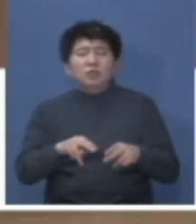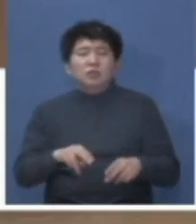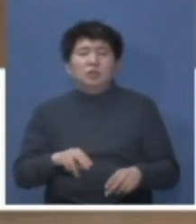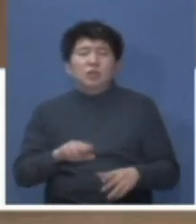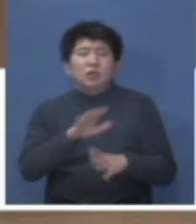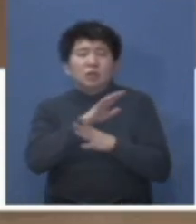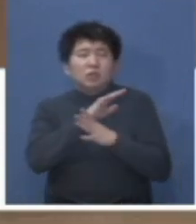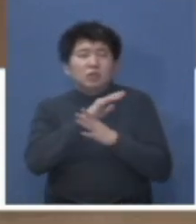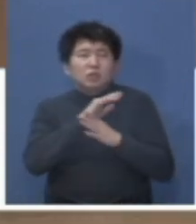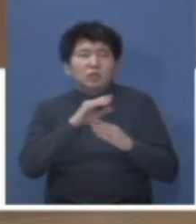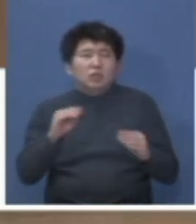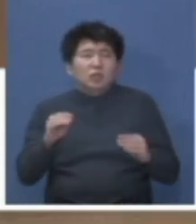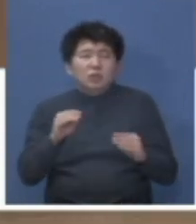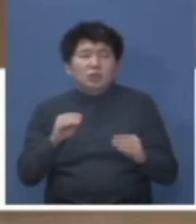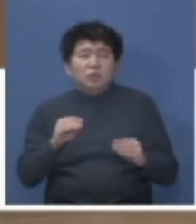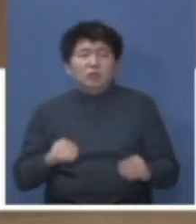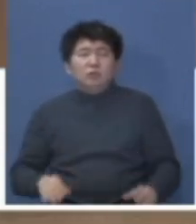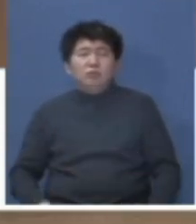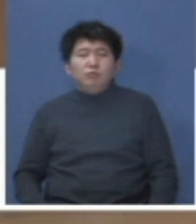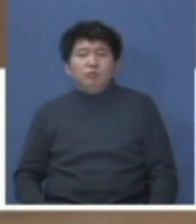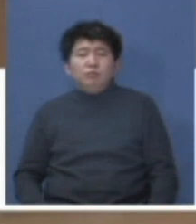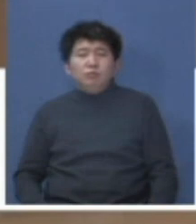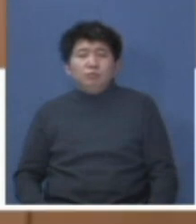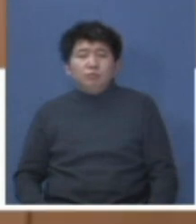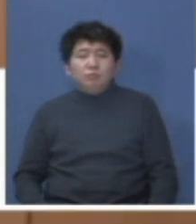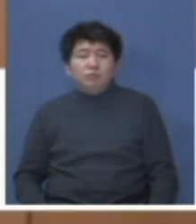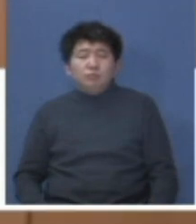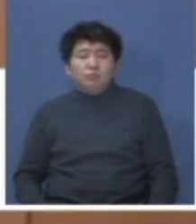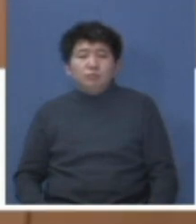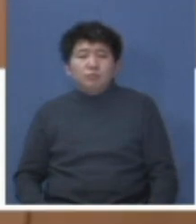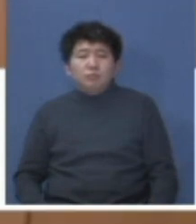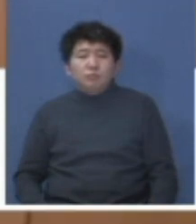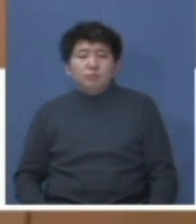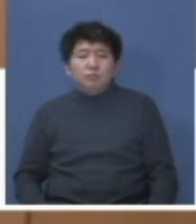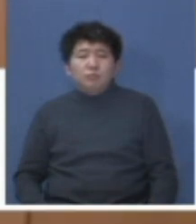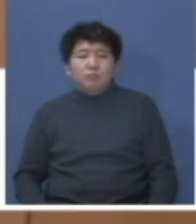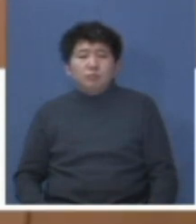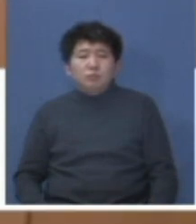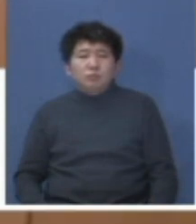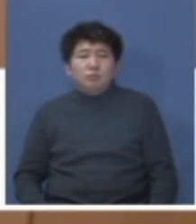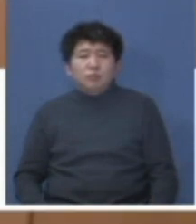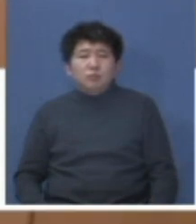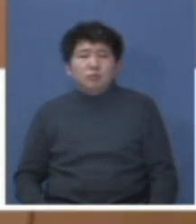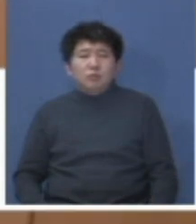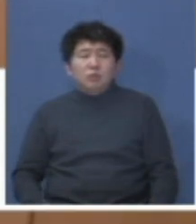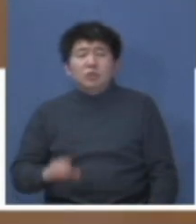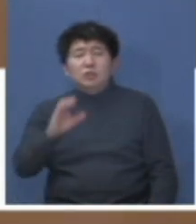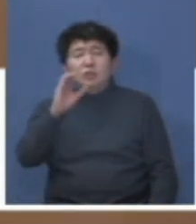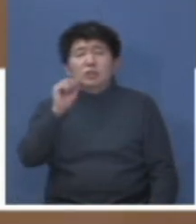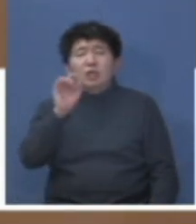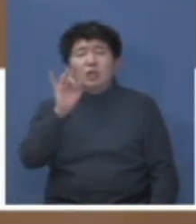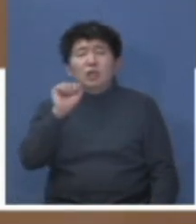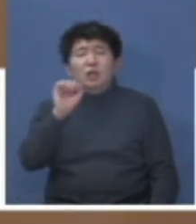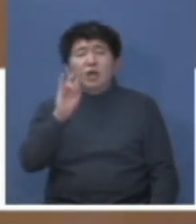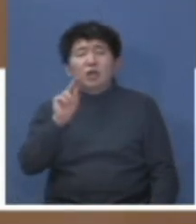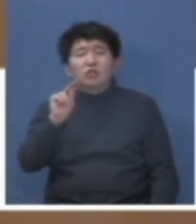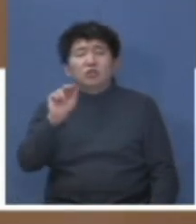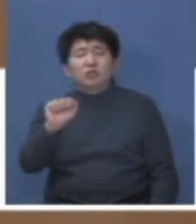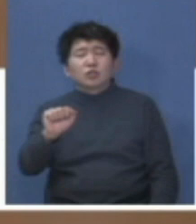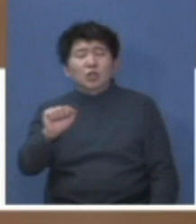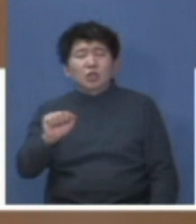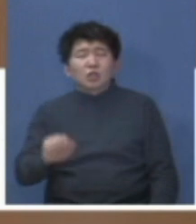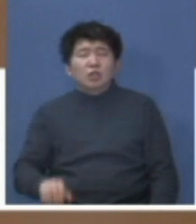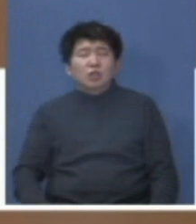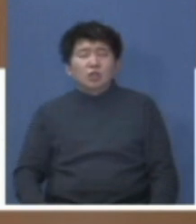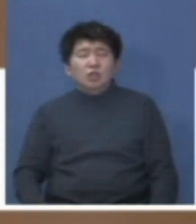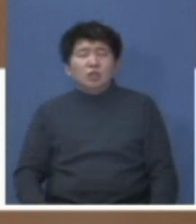жүргізіледі. Егіншілікке қауіп төндіретін зиянкестердің бірі азиялық және итальяндық пұрыш жегертікесі. Өңір диқандарын алаңдататында осы